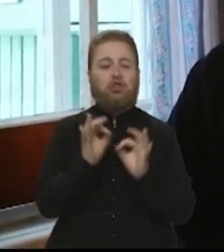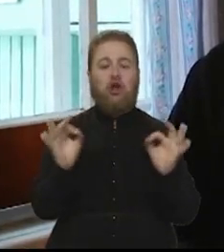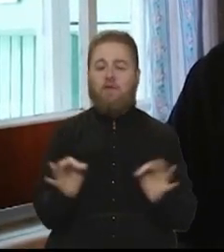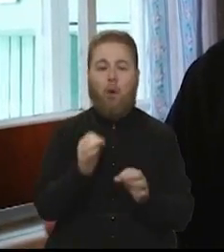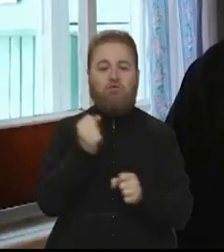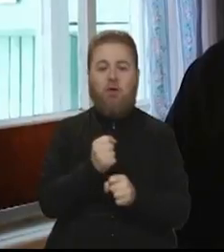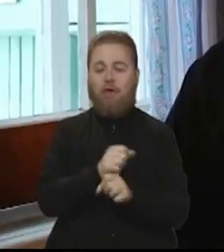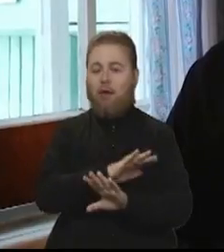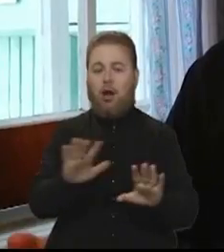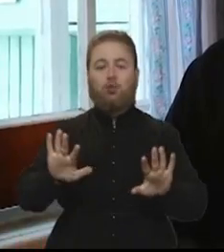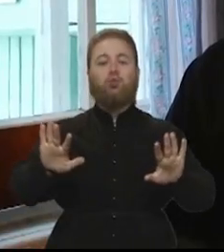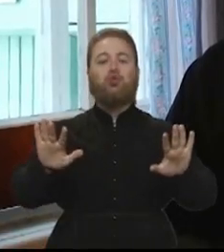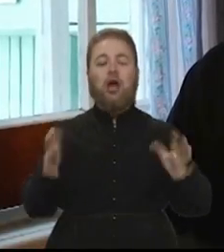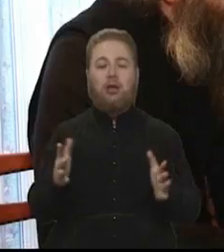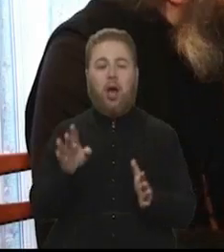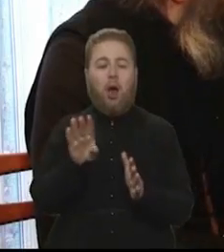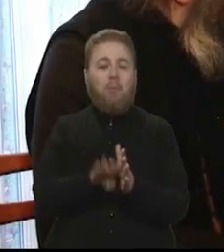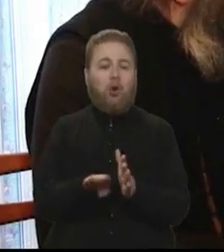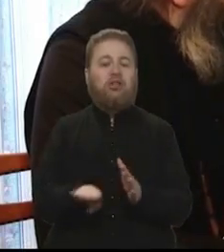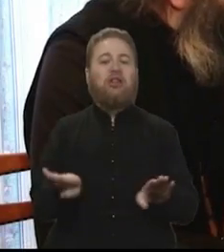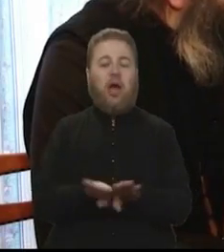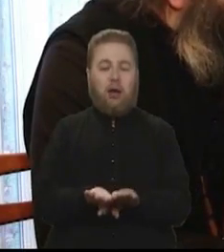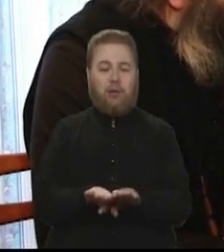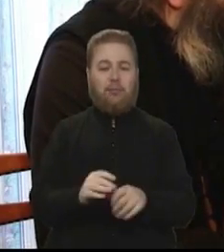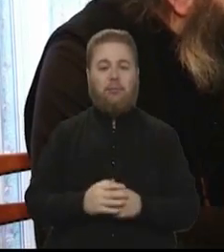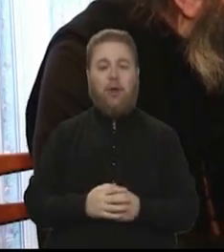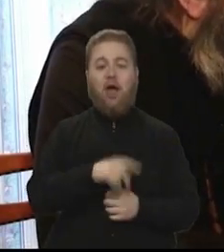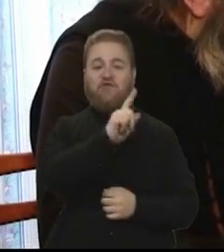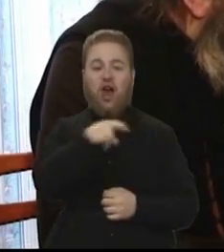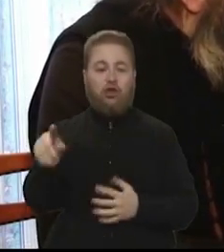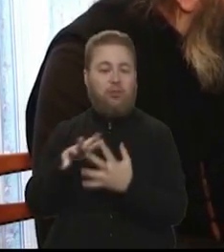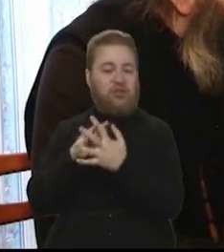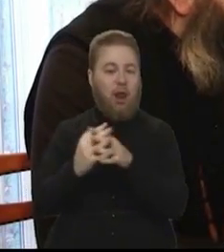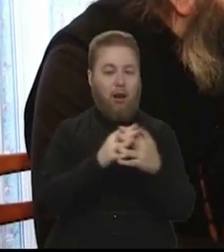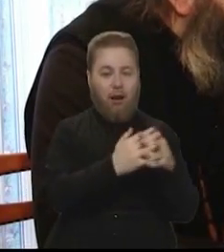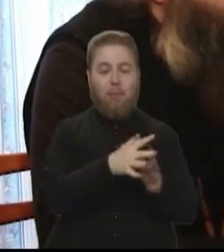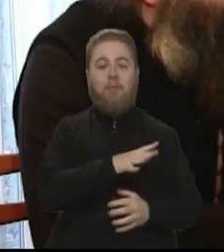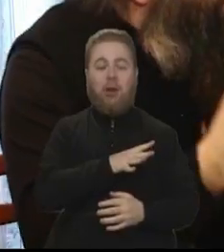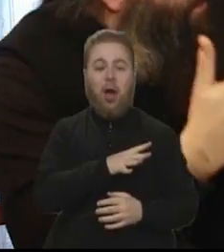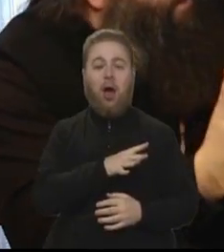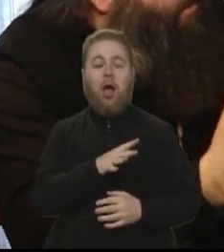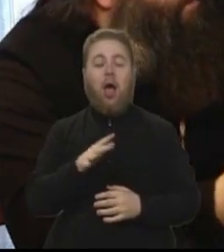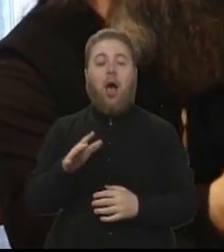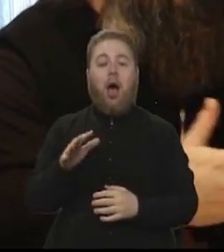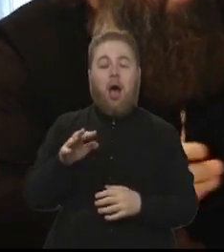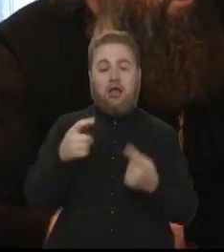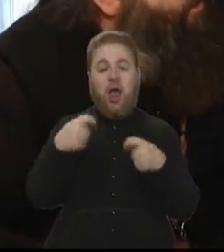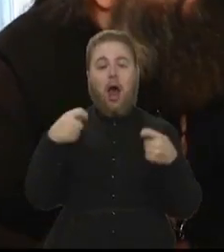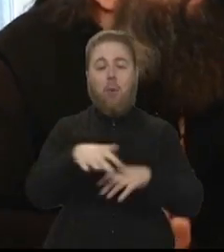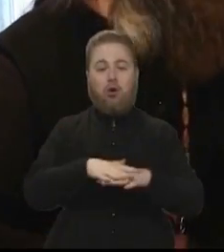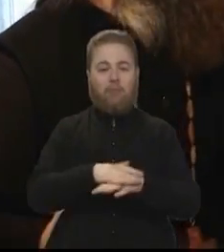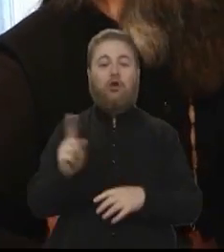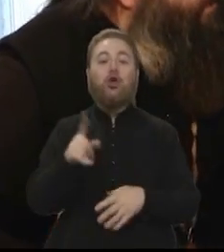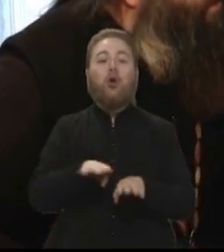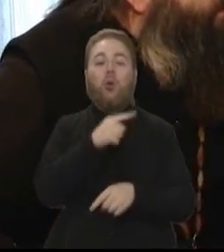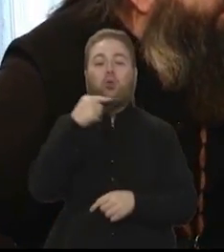делали случайно, просто так. В каждом селе, как и в Курино, была ярмарка. Значит, что такое русская ярмарка? Это вот